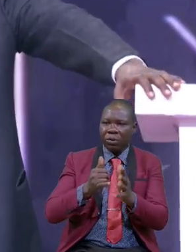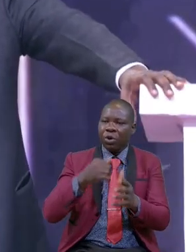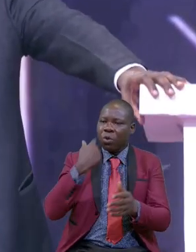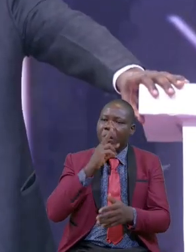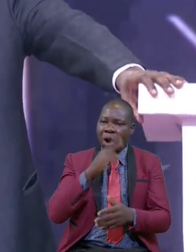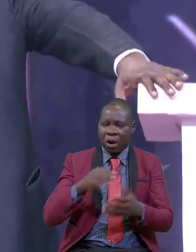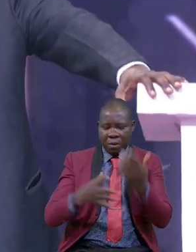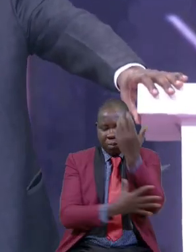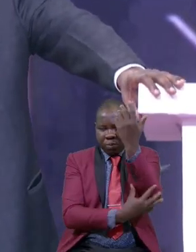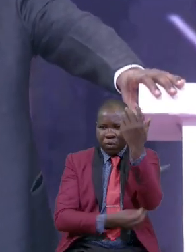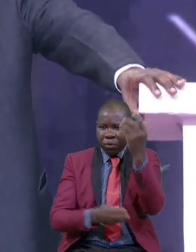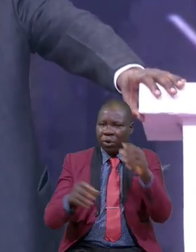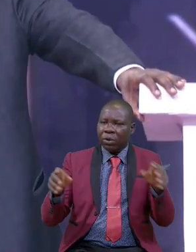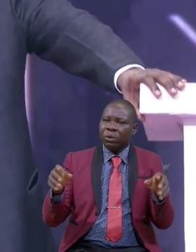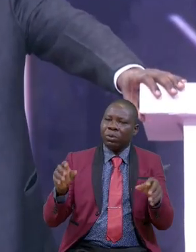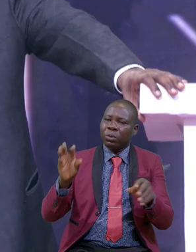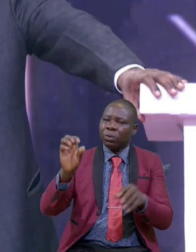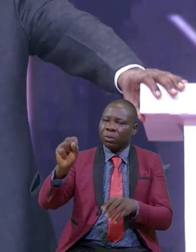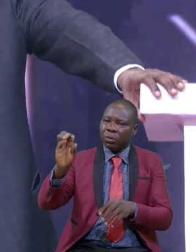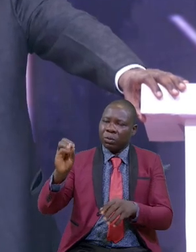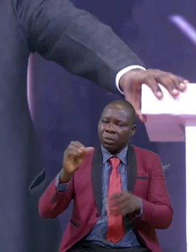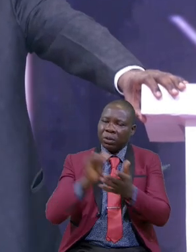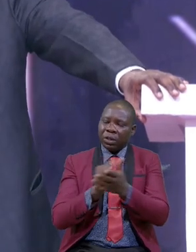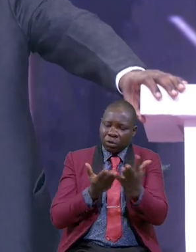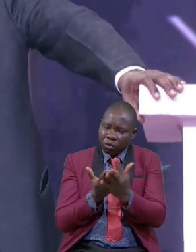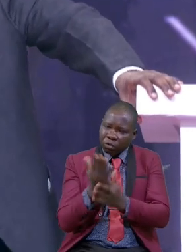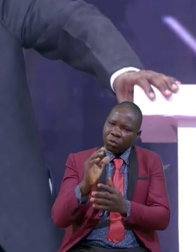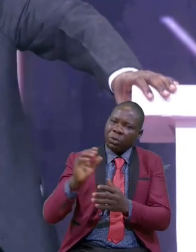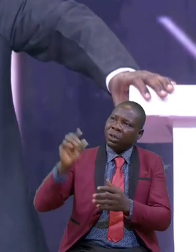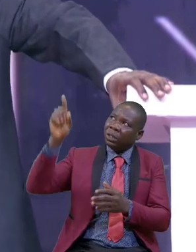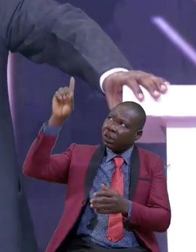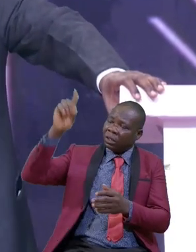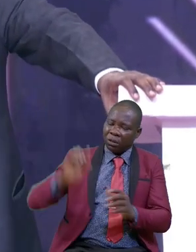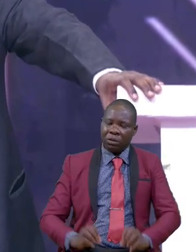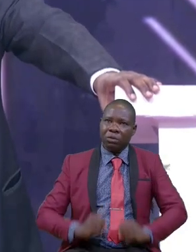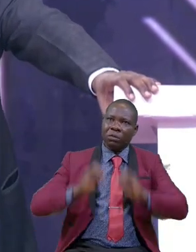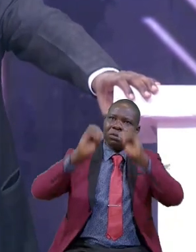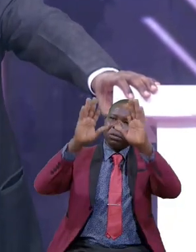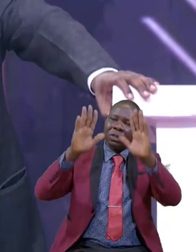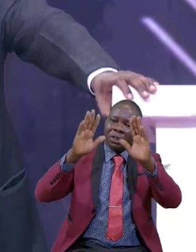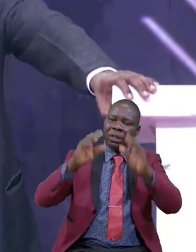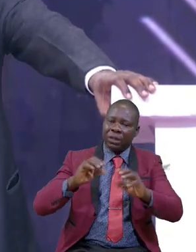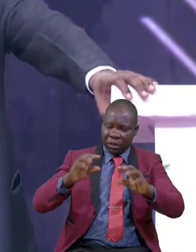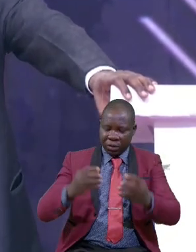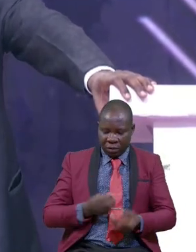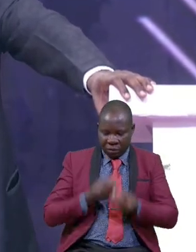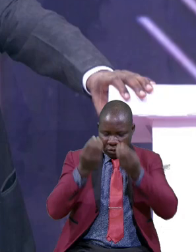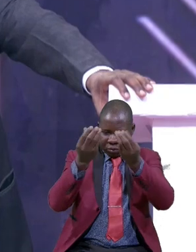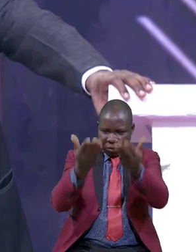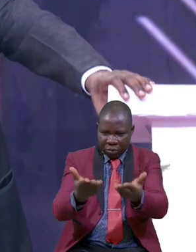afin qu'à travers sa soumission, à travers son abandon et son sacrifice, que